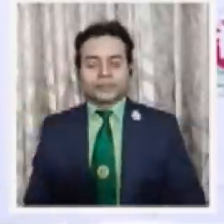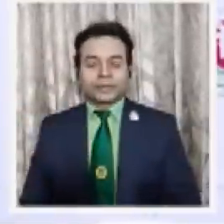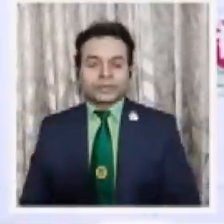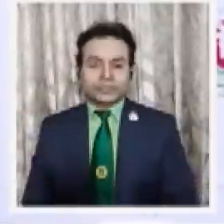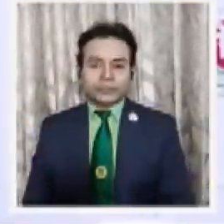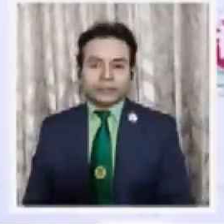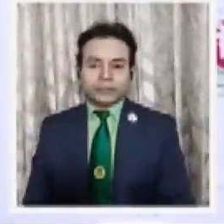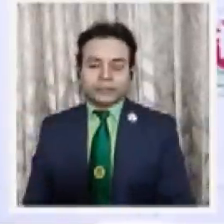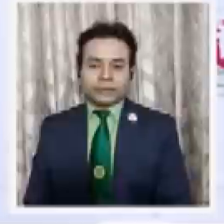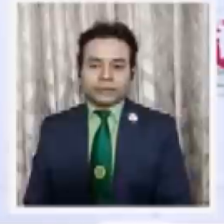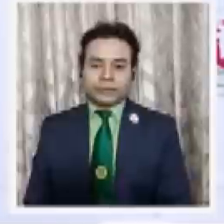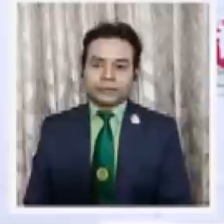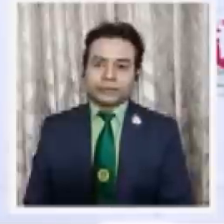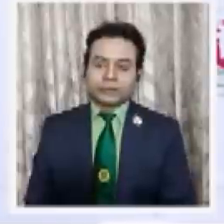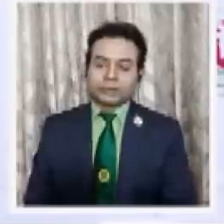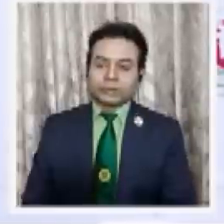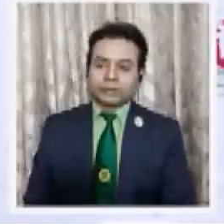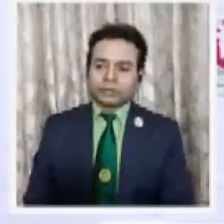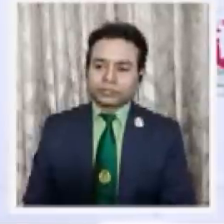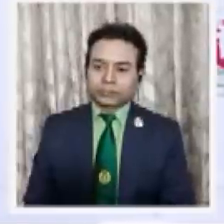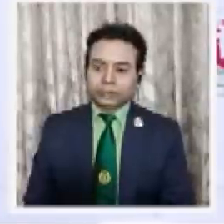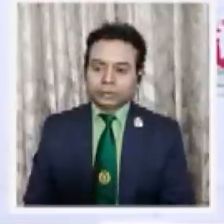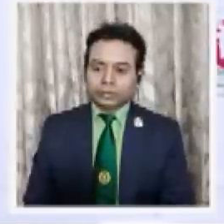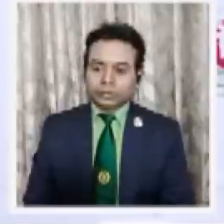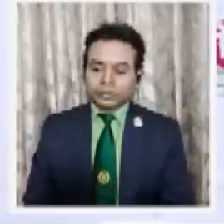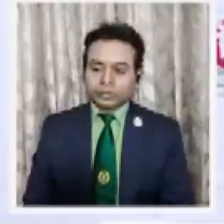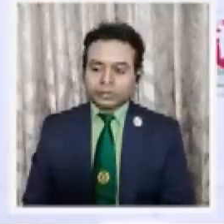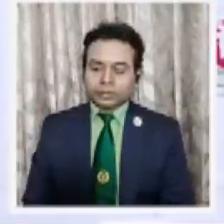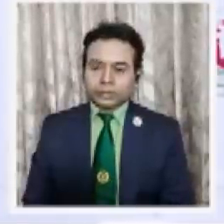আপনারা সবাই ভালো থাকবেন, সুস্থ থাকবেন, সবাইকে অনেক অনেক ধন্যবাদ। আসসালামু আলাইকুম।